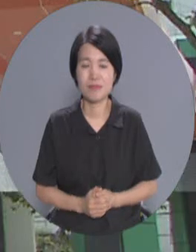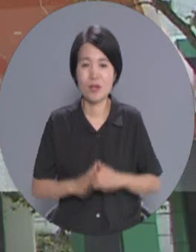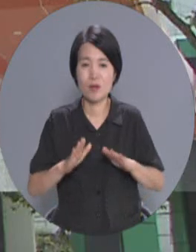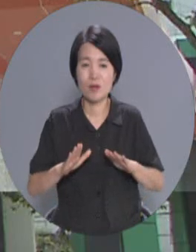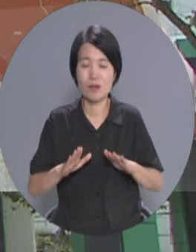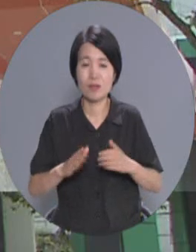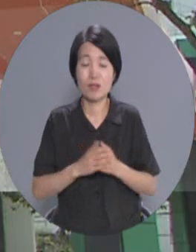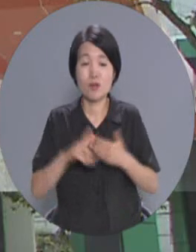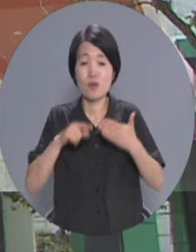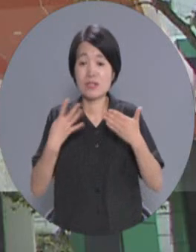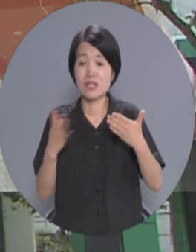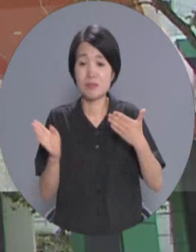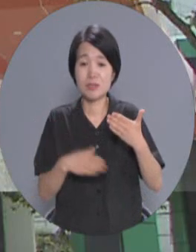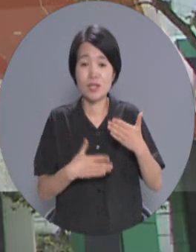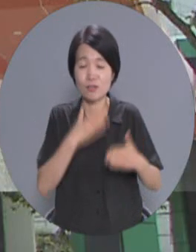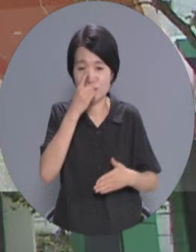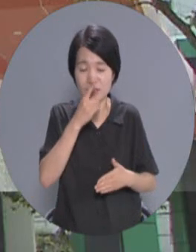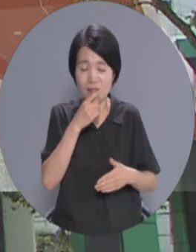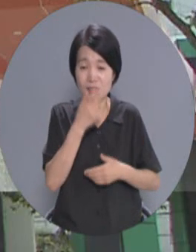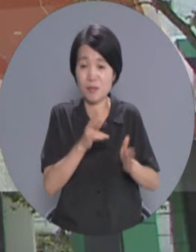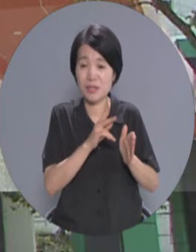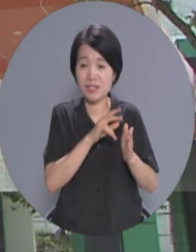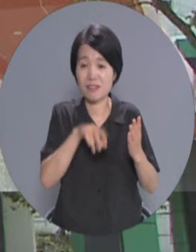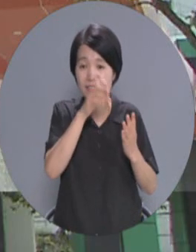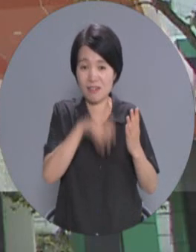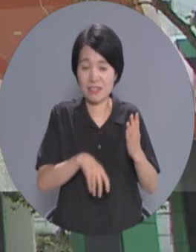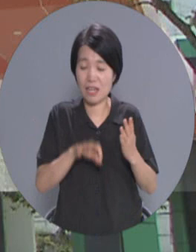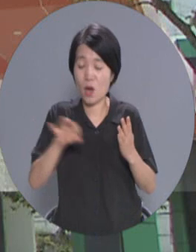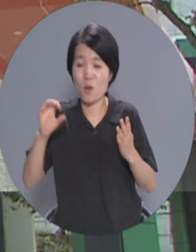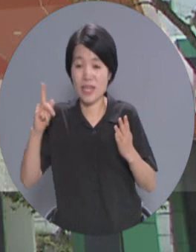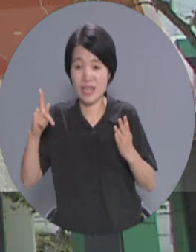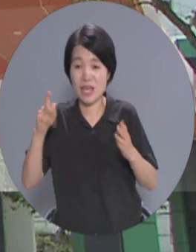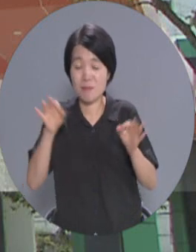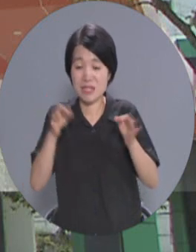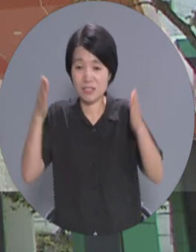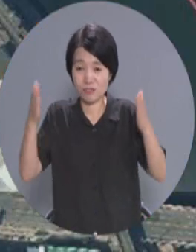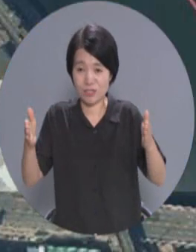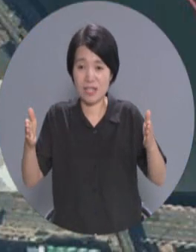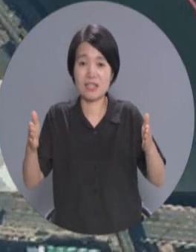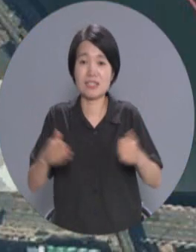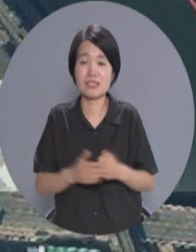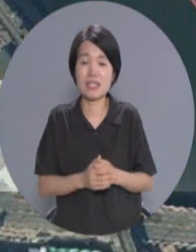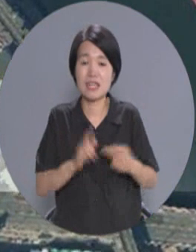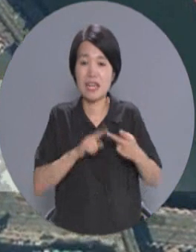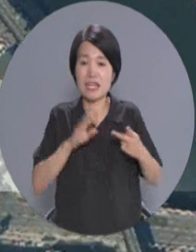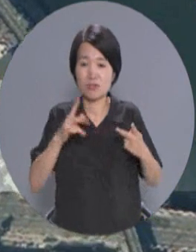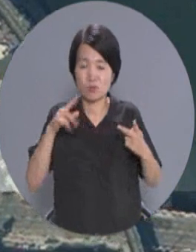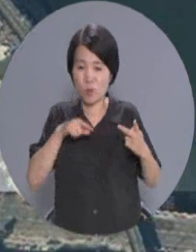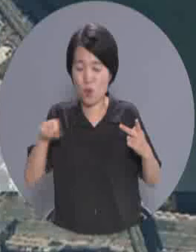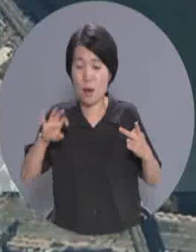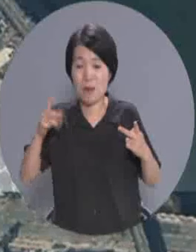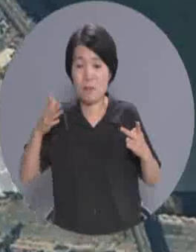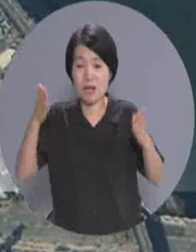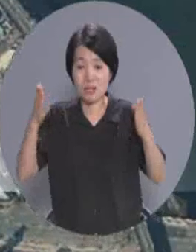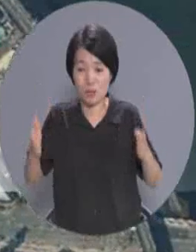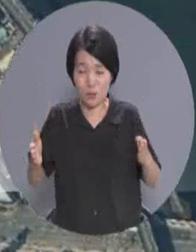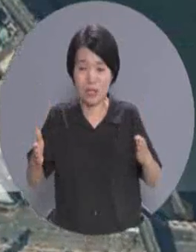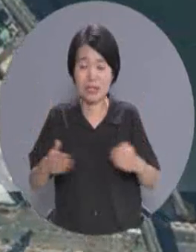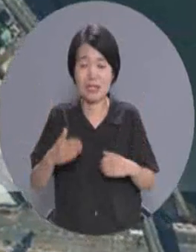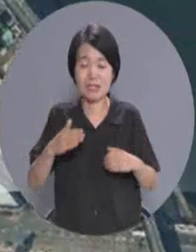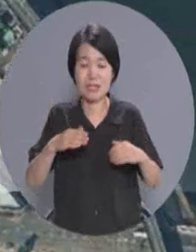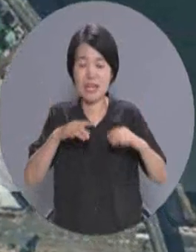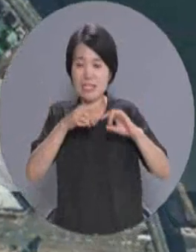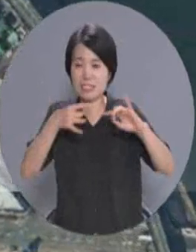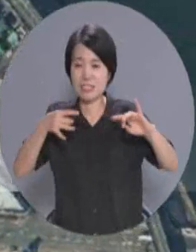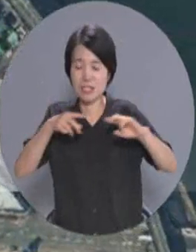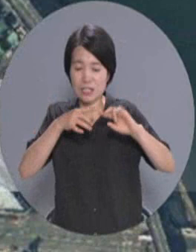오는 4일부터 순천 터미널 사거리에서 OK마트 구간을 시작으로 이수로에서 팔마로 구간에 대한 한전